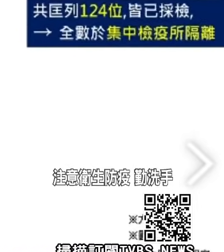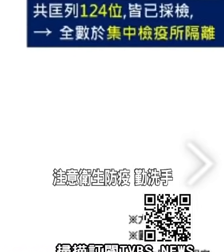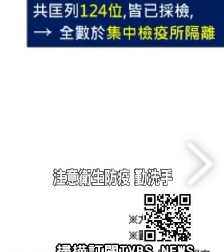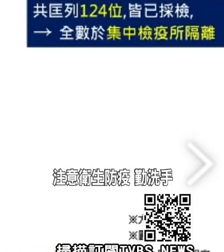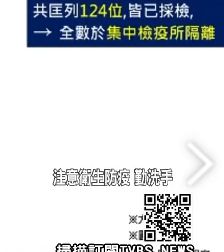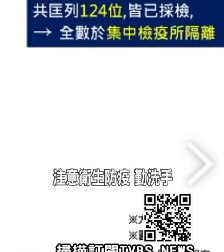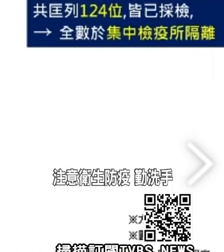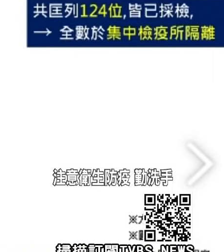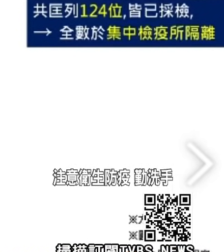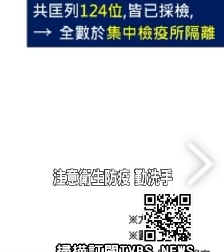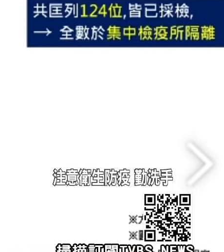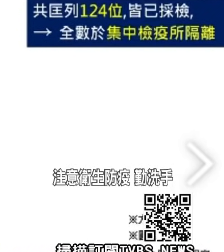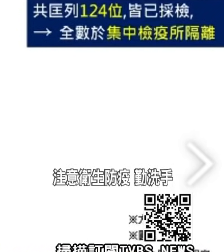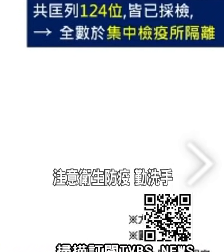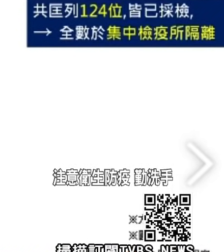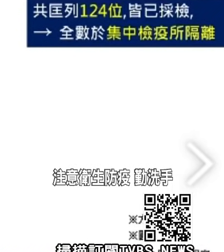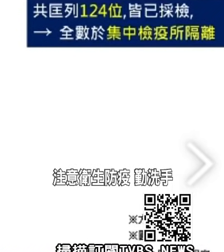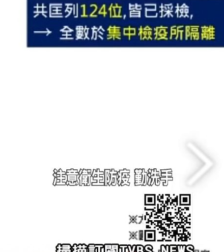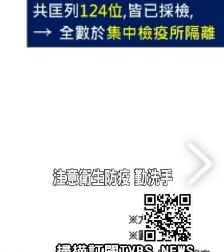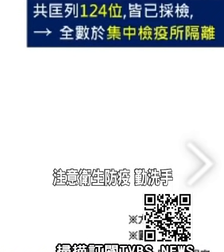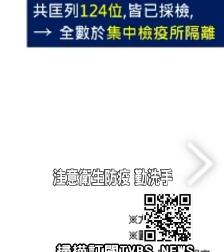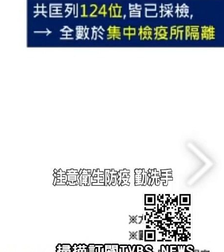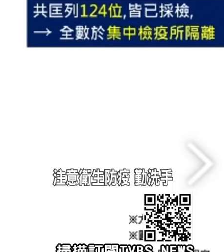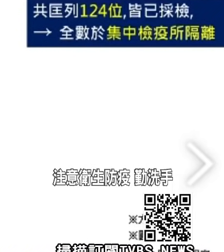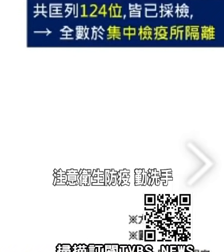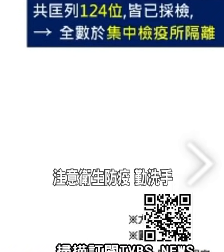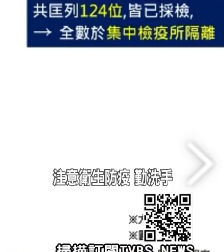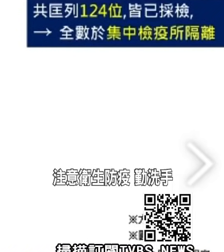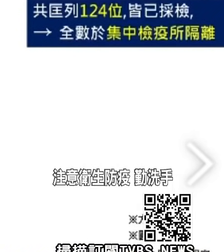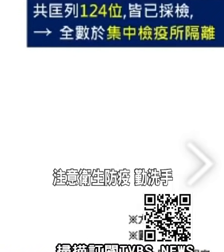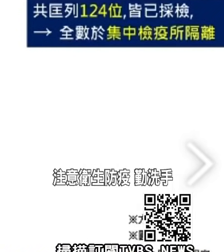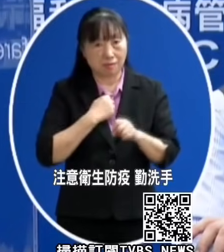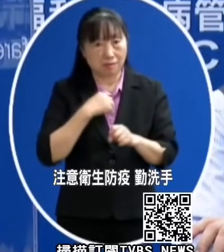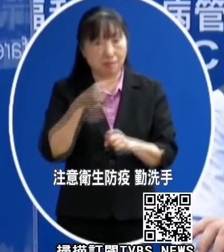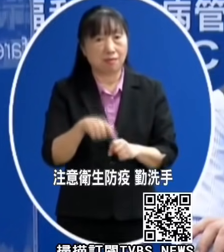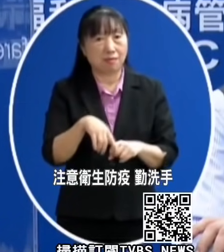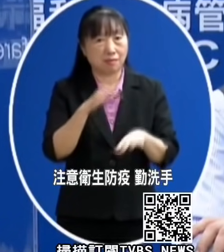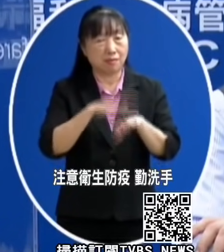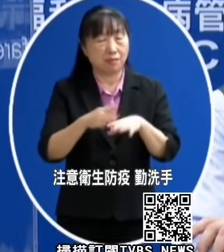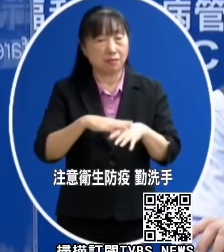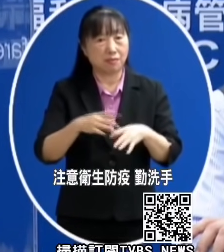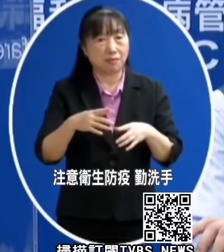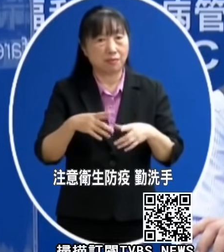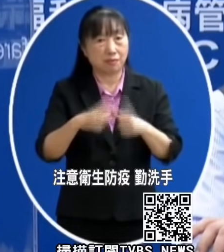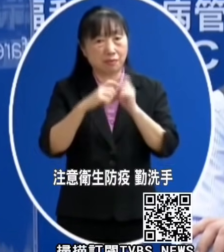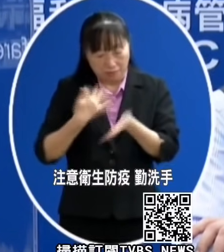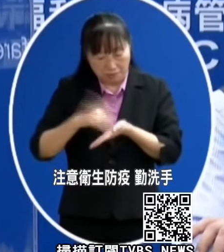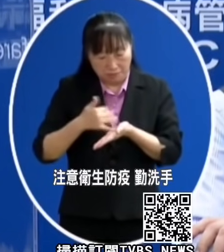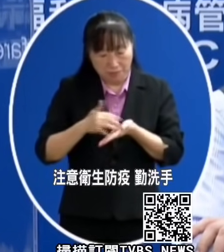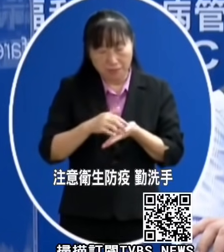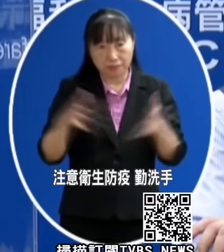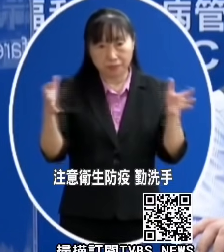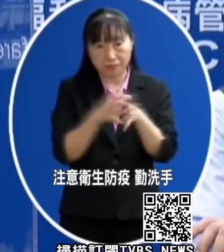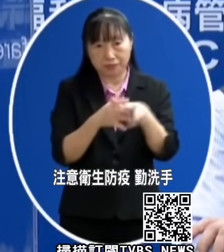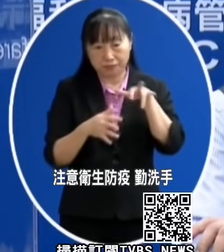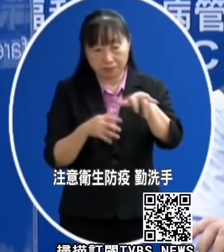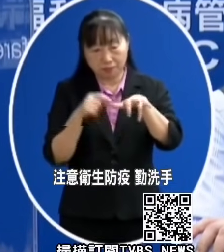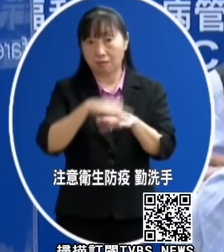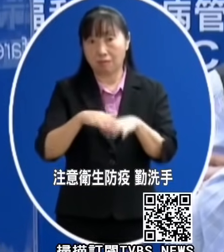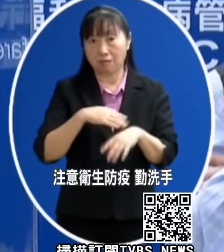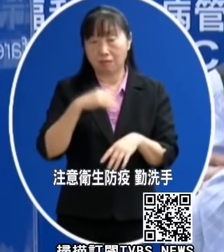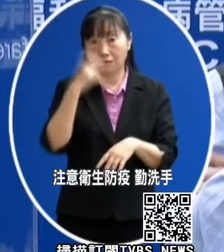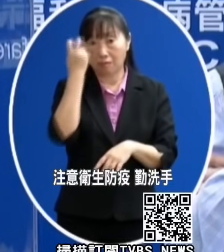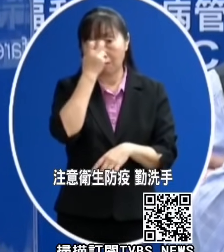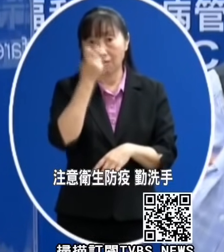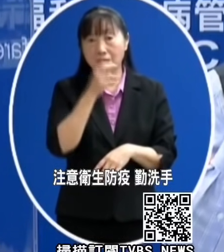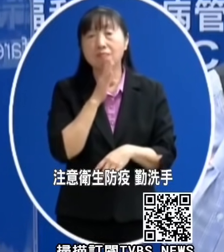溯6月6号和秘鲁祖孙搭机回台的机组员和同机旅客。 所以这些相关的同机的旅